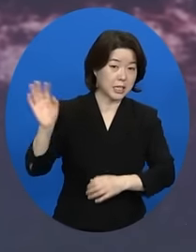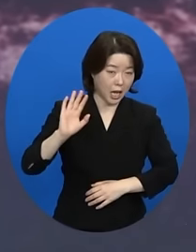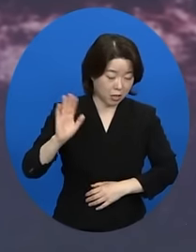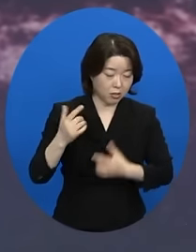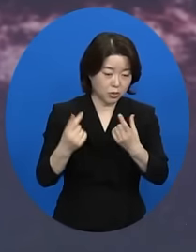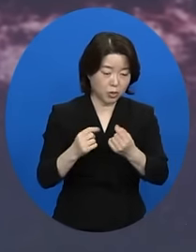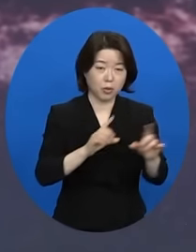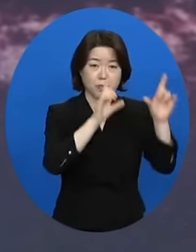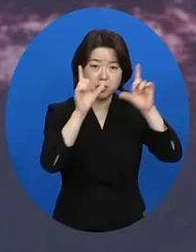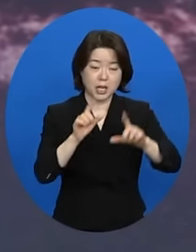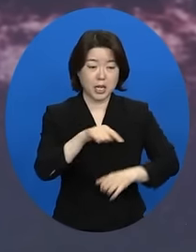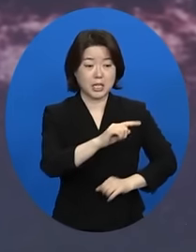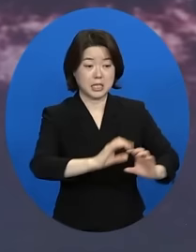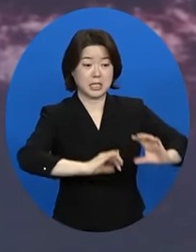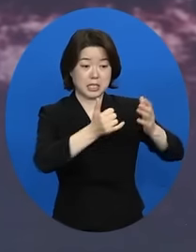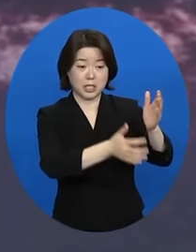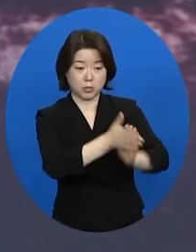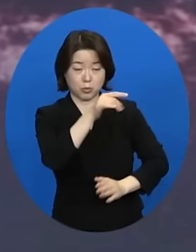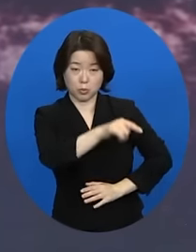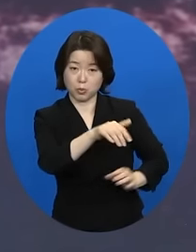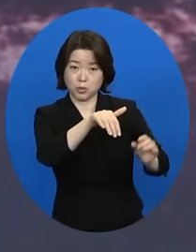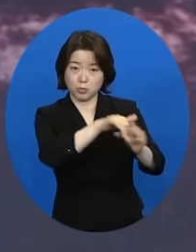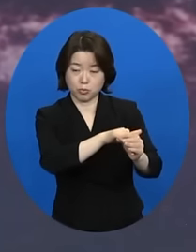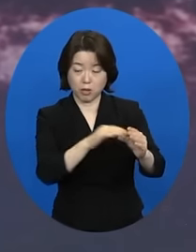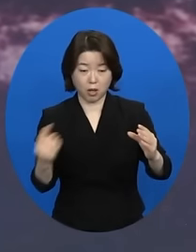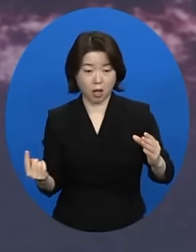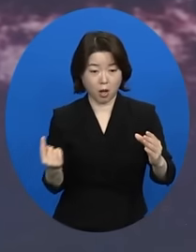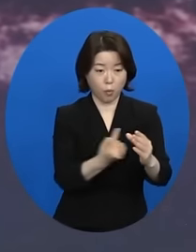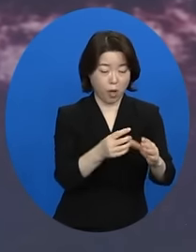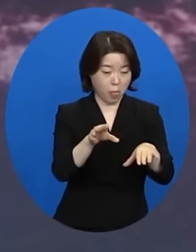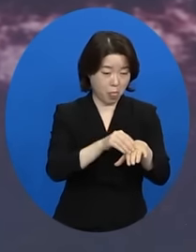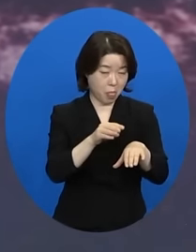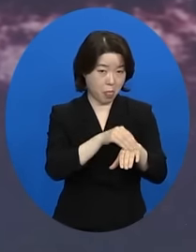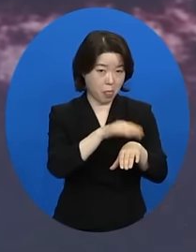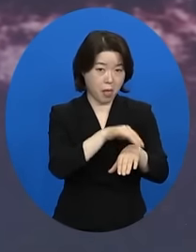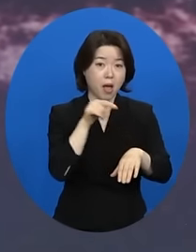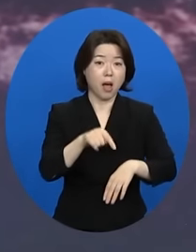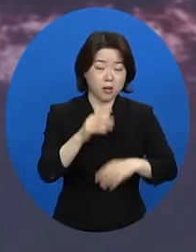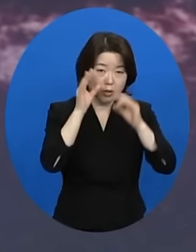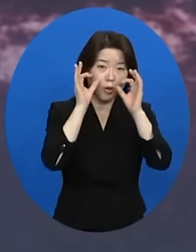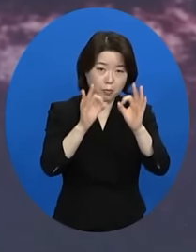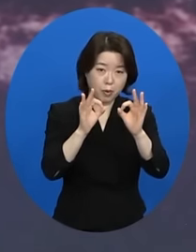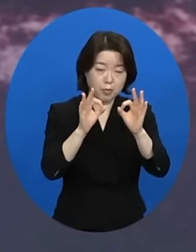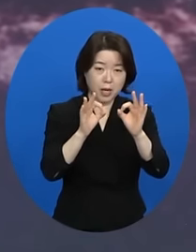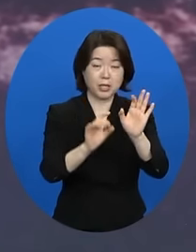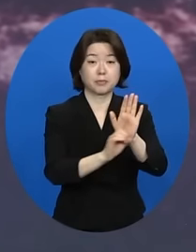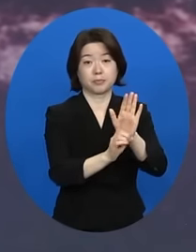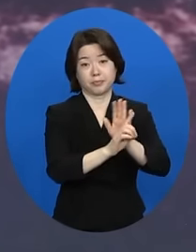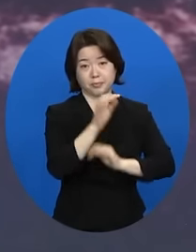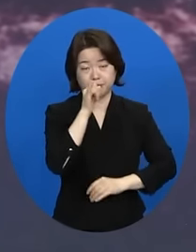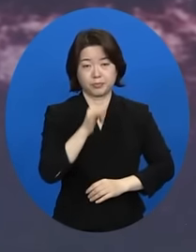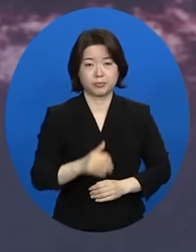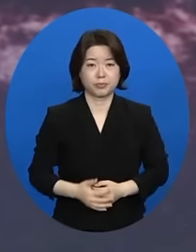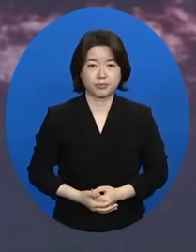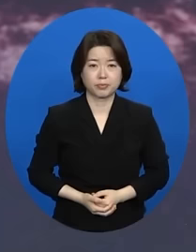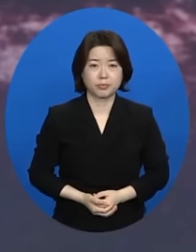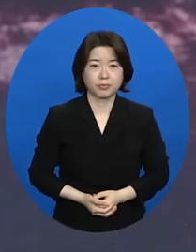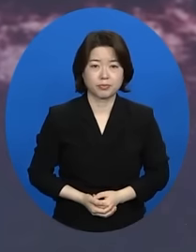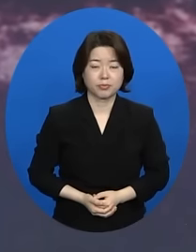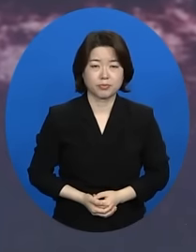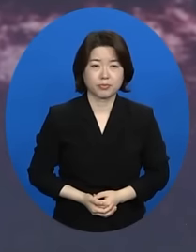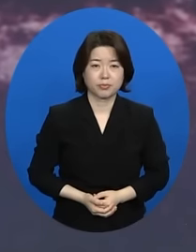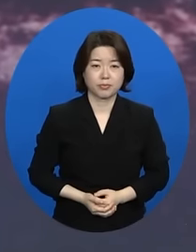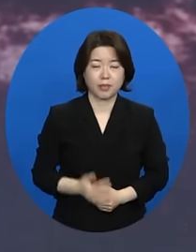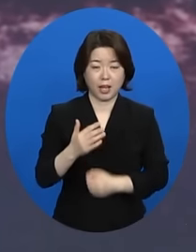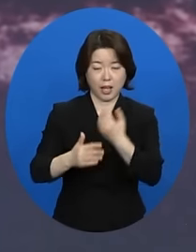살아가는 이 세속 도시의 문화에 완전히 물들어 있었던 것을 암시하고 있는 것이죠. 그런데 이